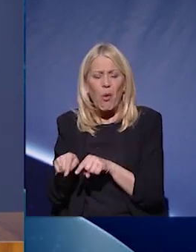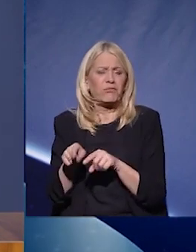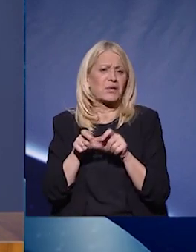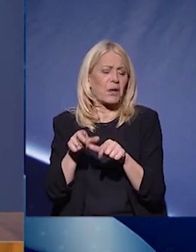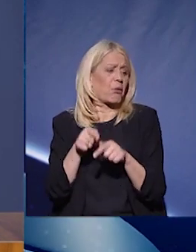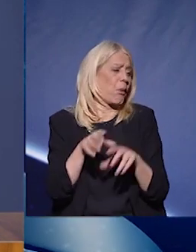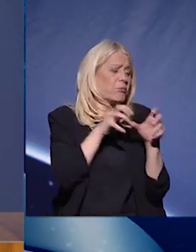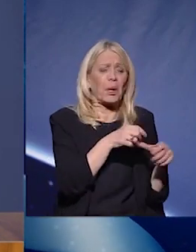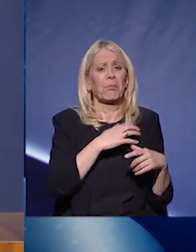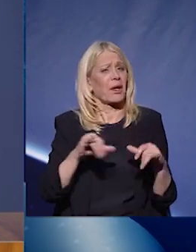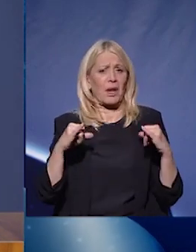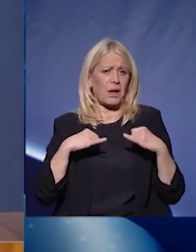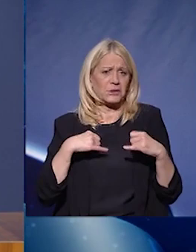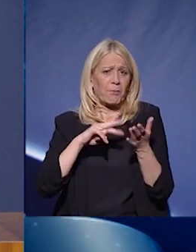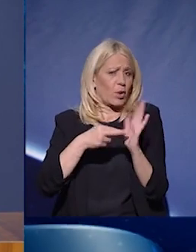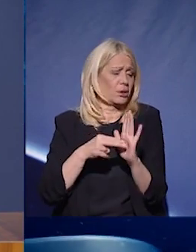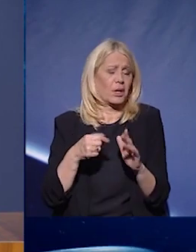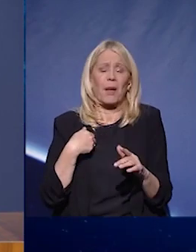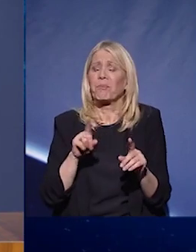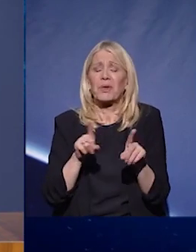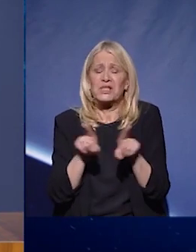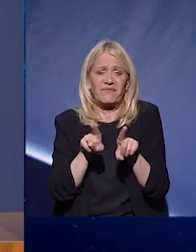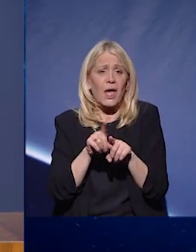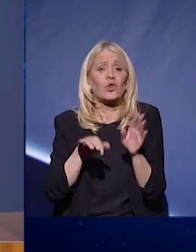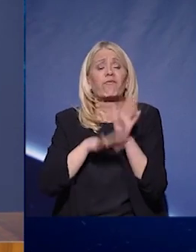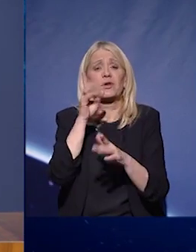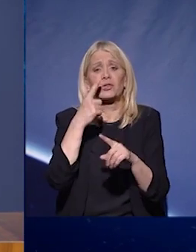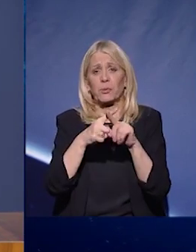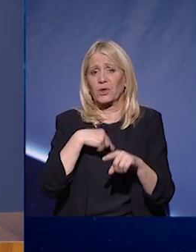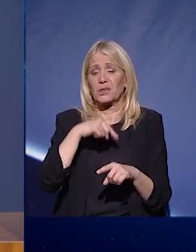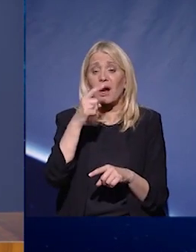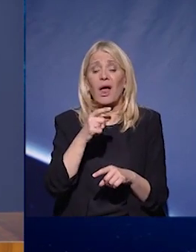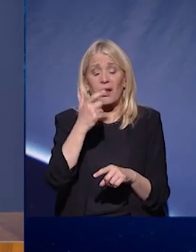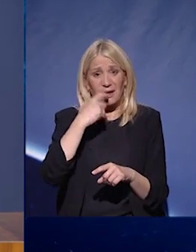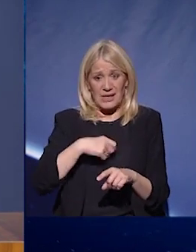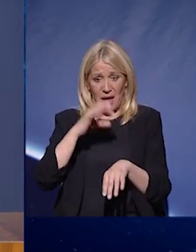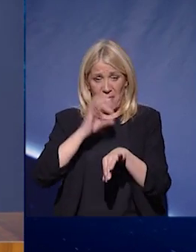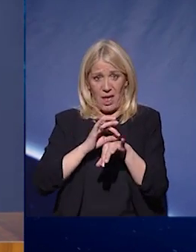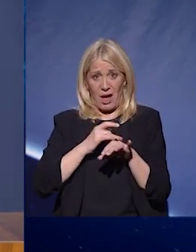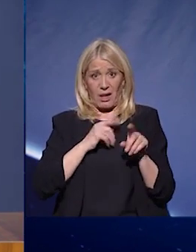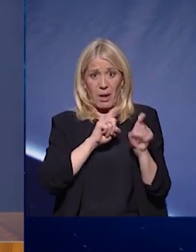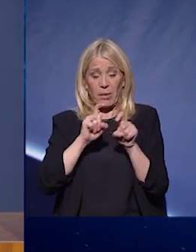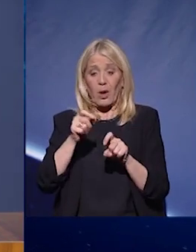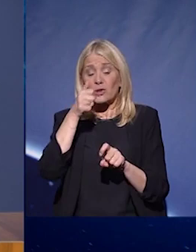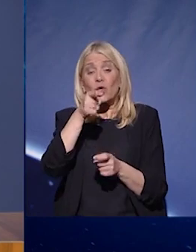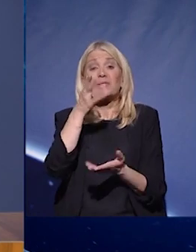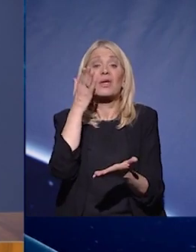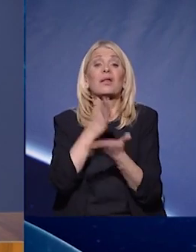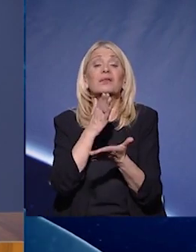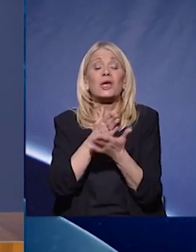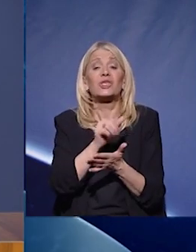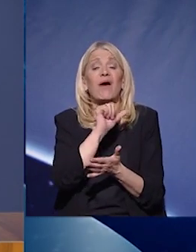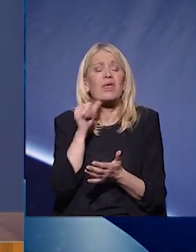onde, sasvim je sve jedno. Više puta sam rekao, epidemiologija i ono što se dešava